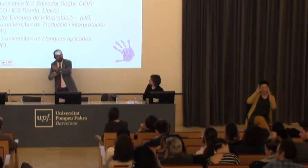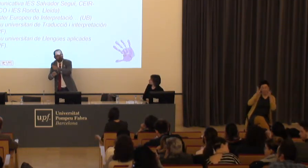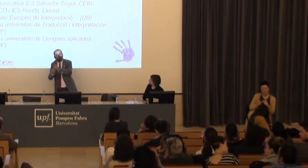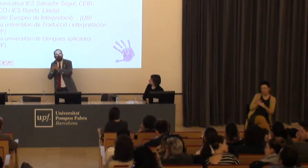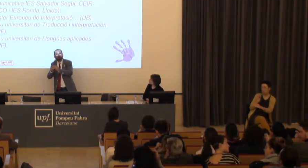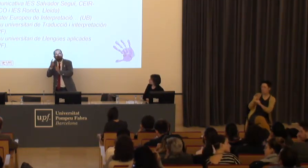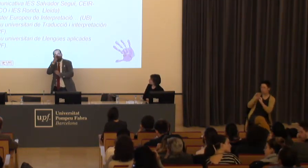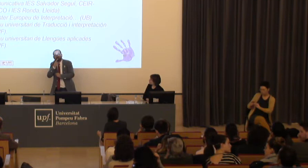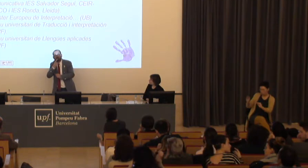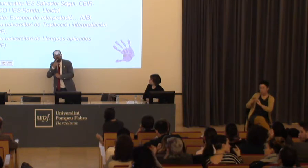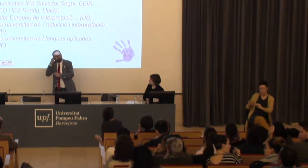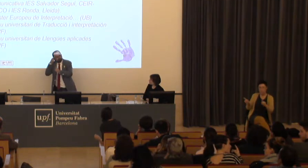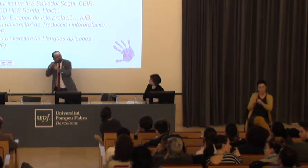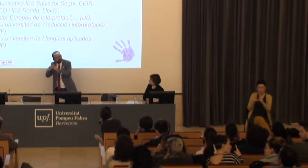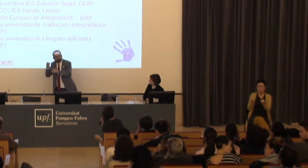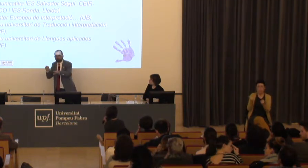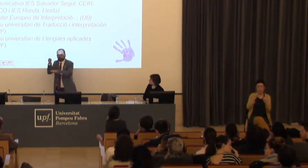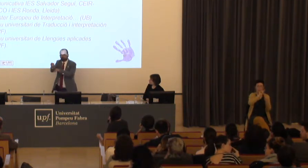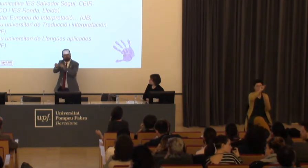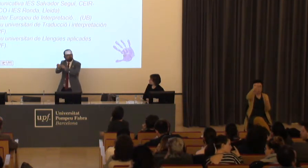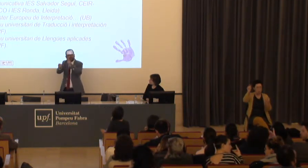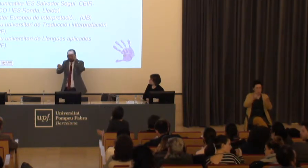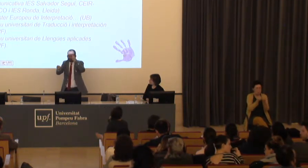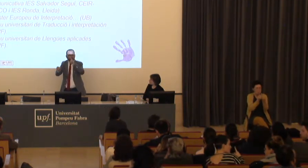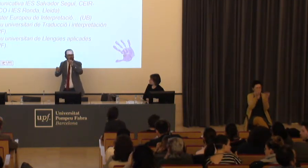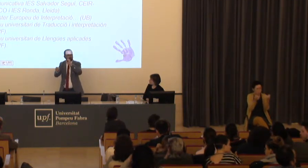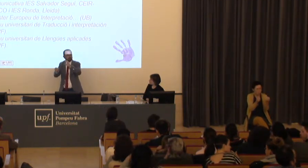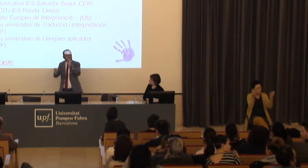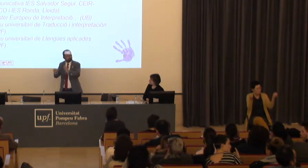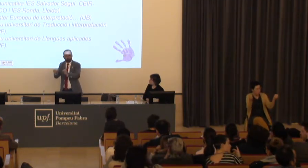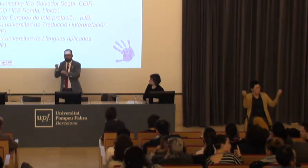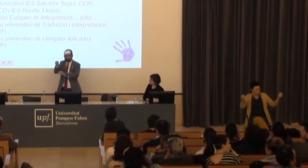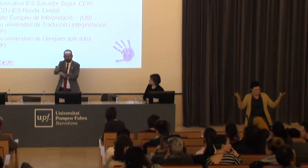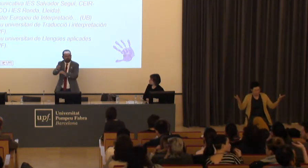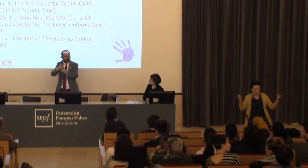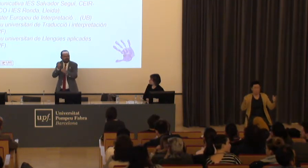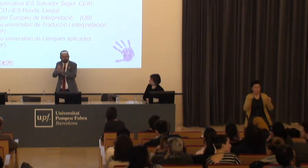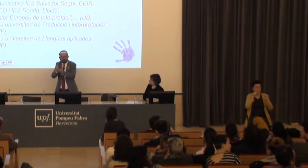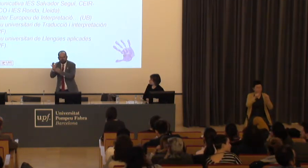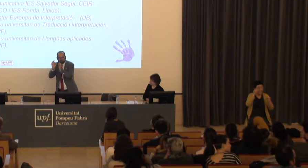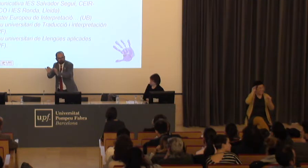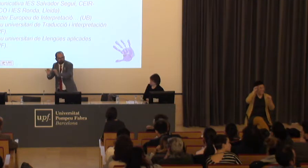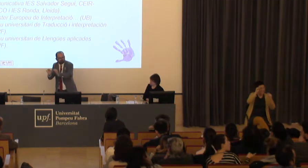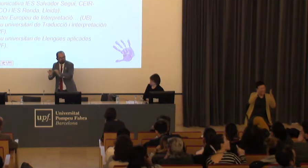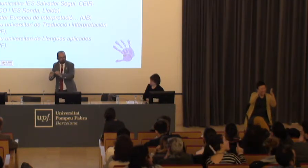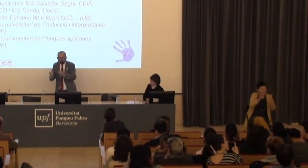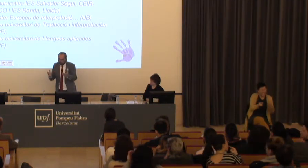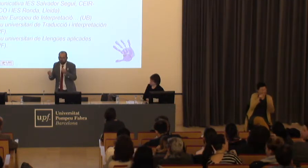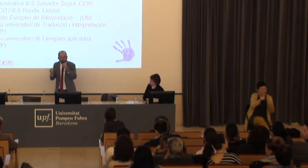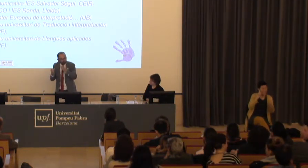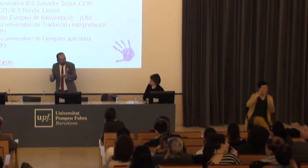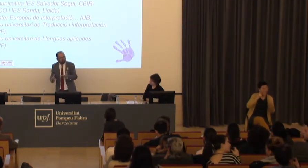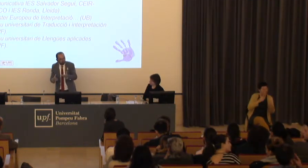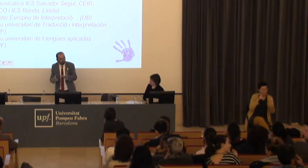a instituts públics, professors sords ensenyant llengua de signes catalana, amb aquest perfil de figura de llengua de signes catalana, i ensenyant